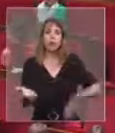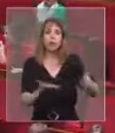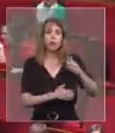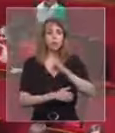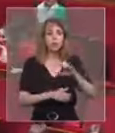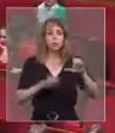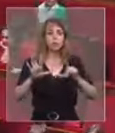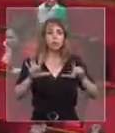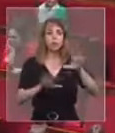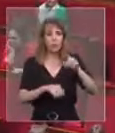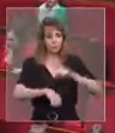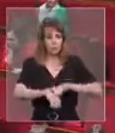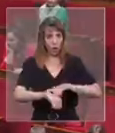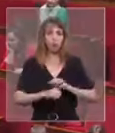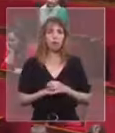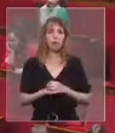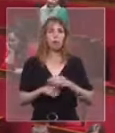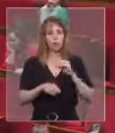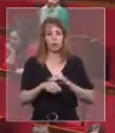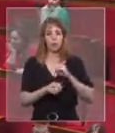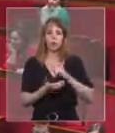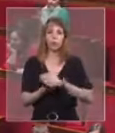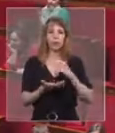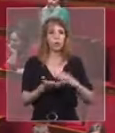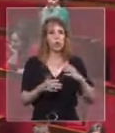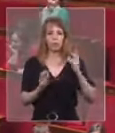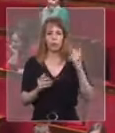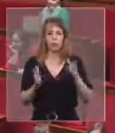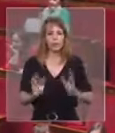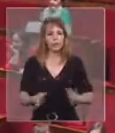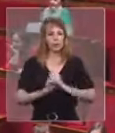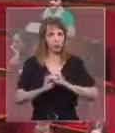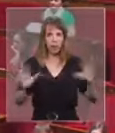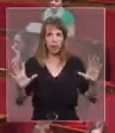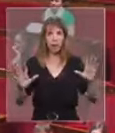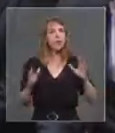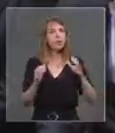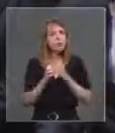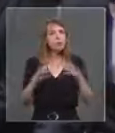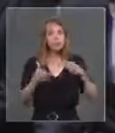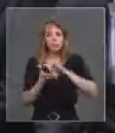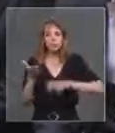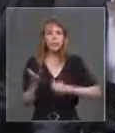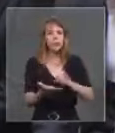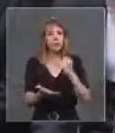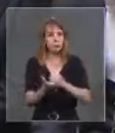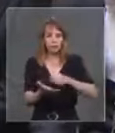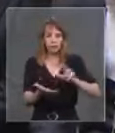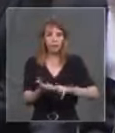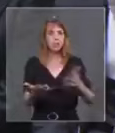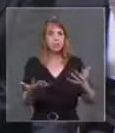et des décisions très claires du Conseil constitutionnel qui ont validé l'essentiel du texte et rejeté